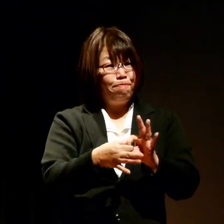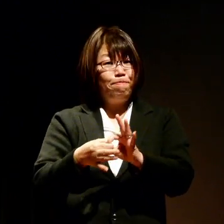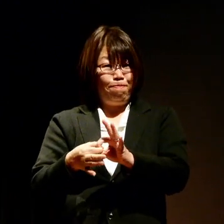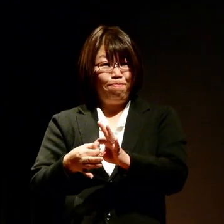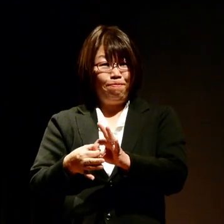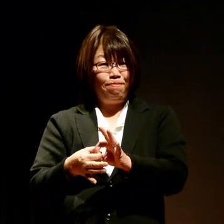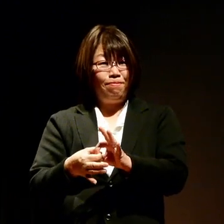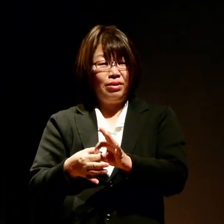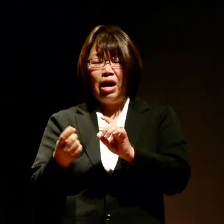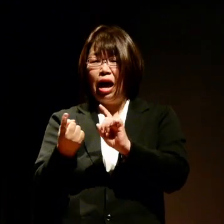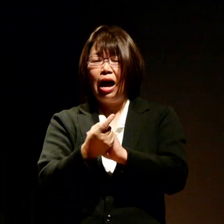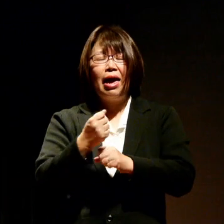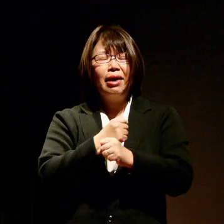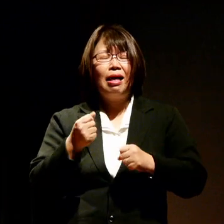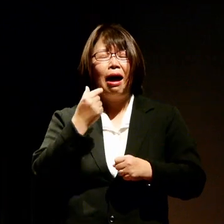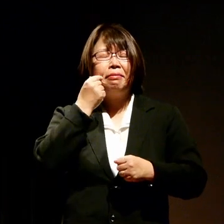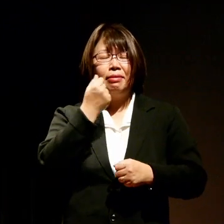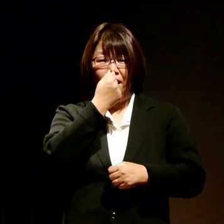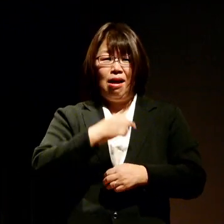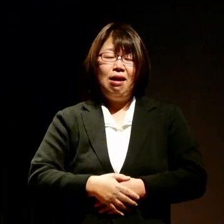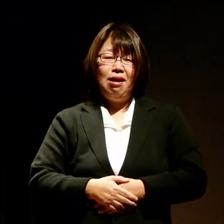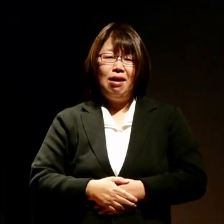せることはできませんでした。